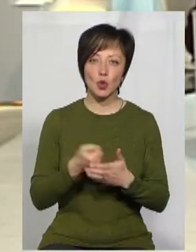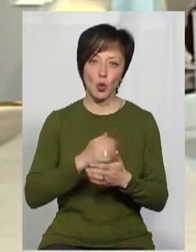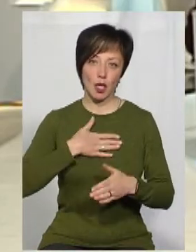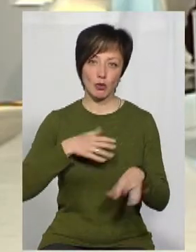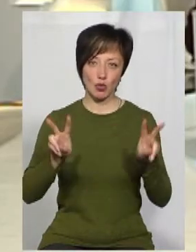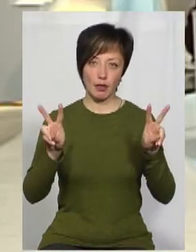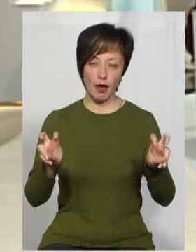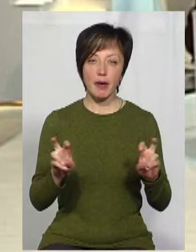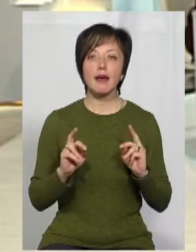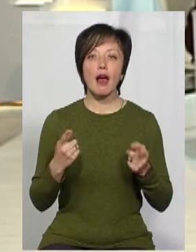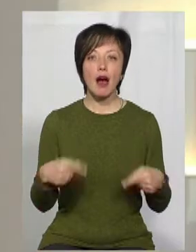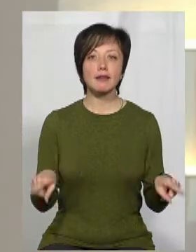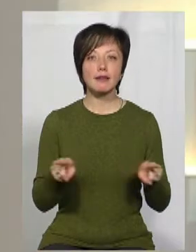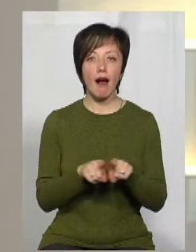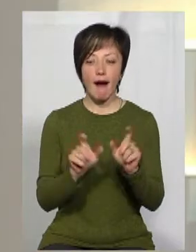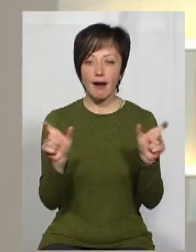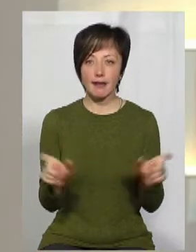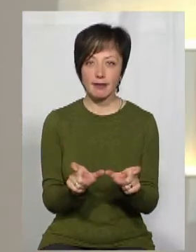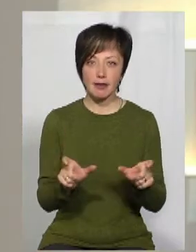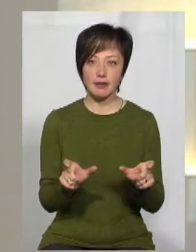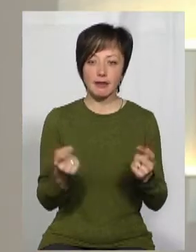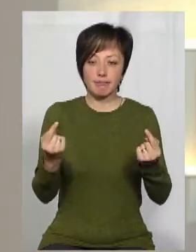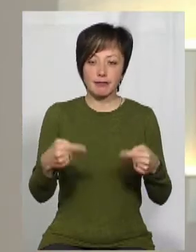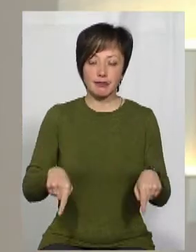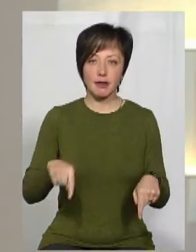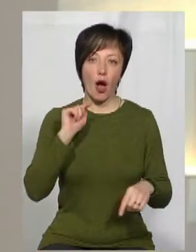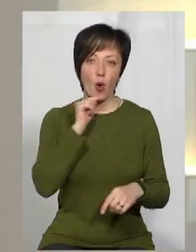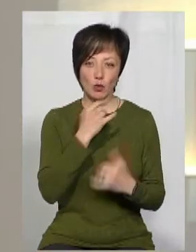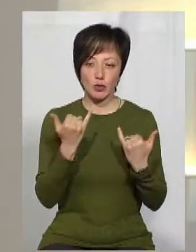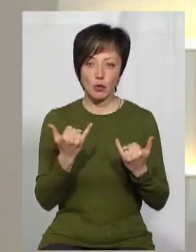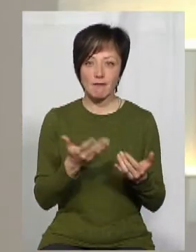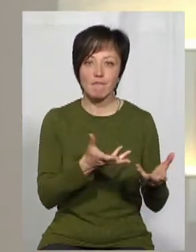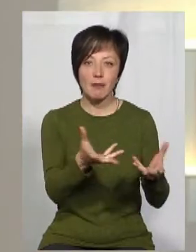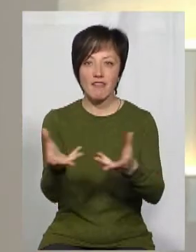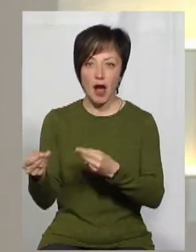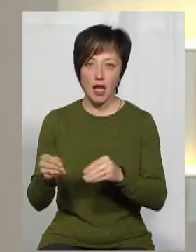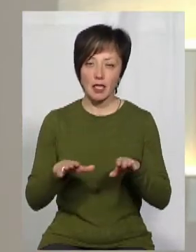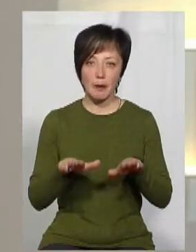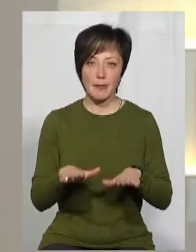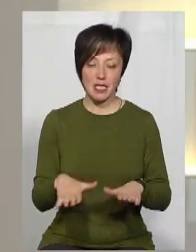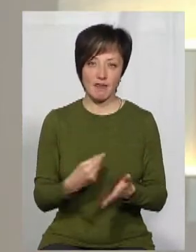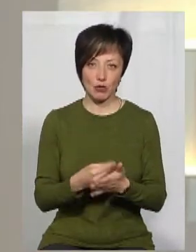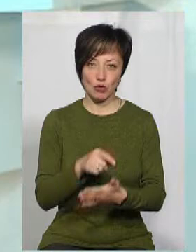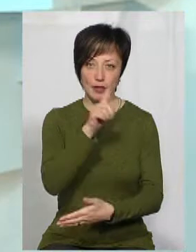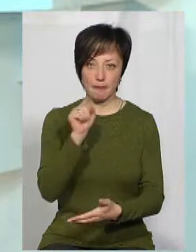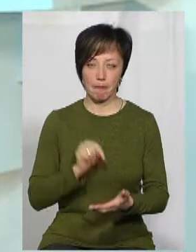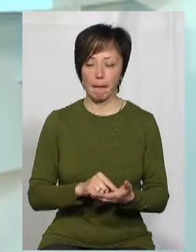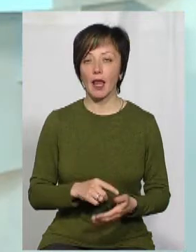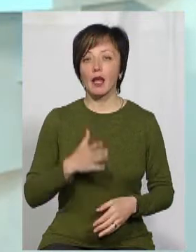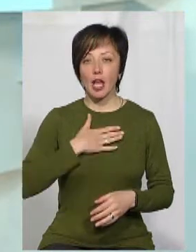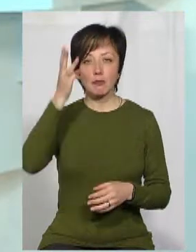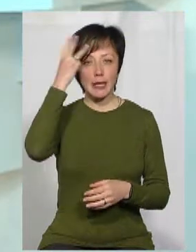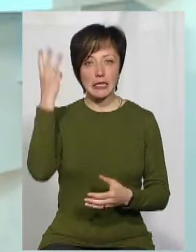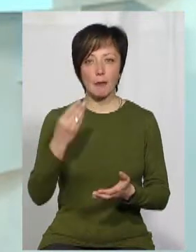власне, нашої теми. От як така карантинна стагнація економіки місцевої позначається на місцевому бюджеті? Ну, міський